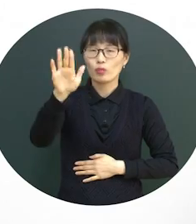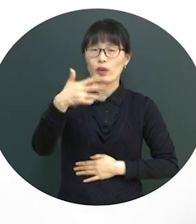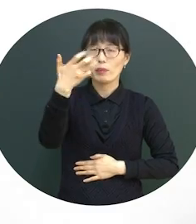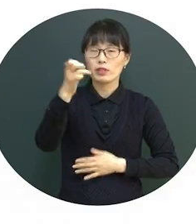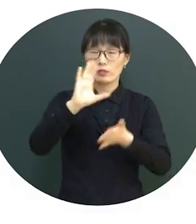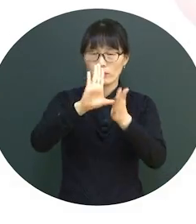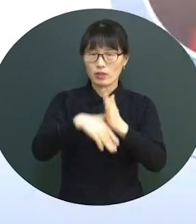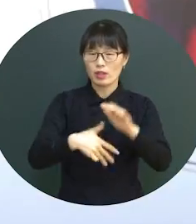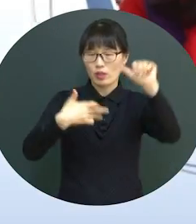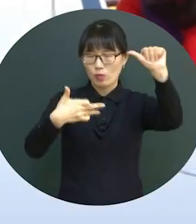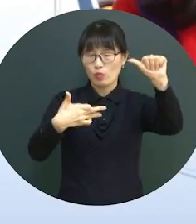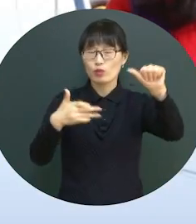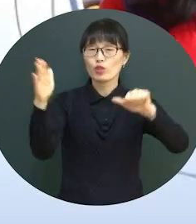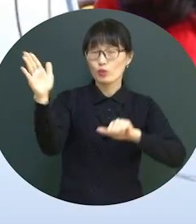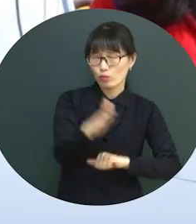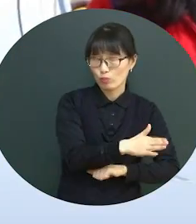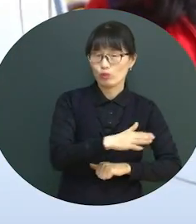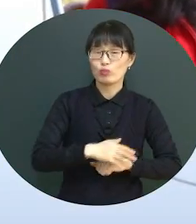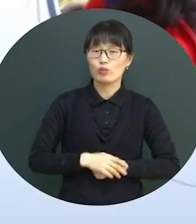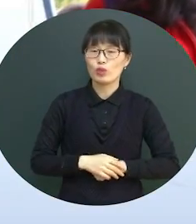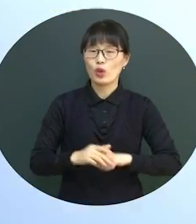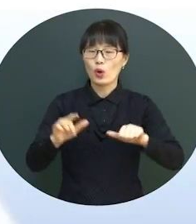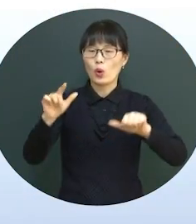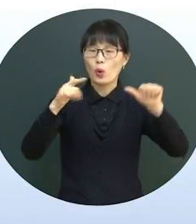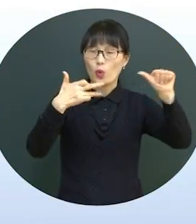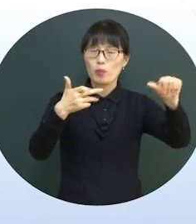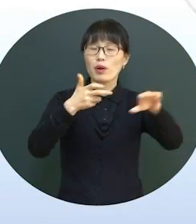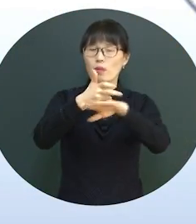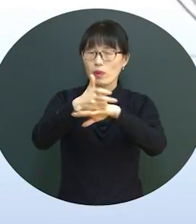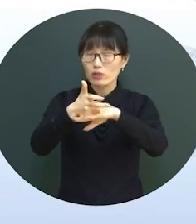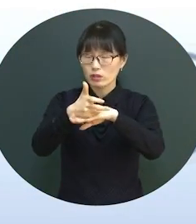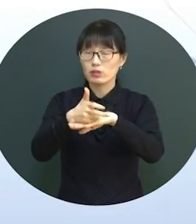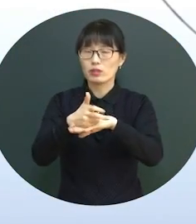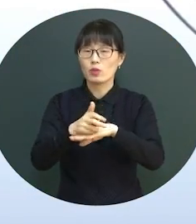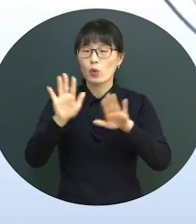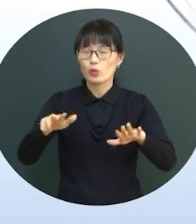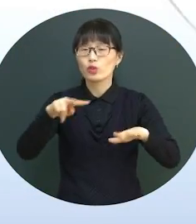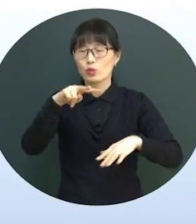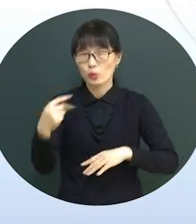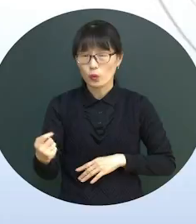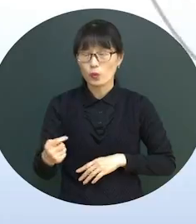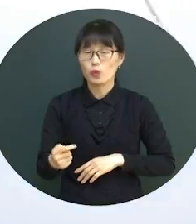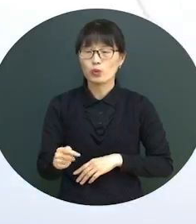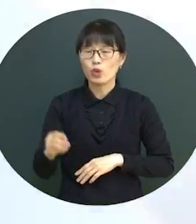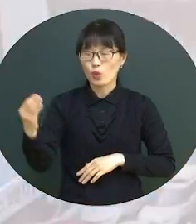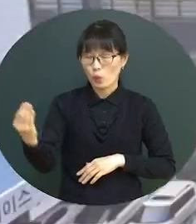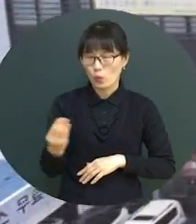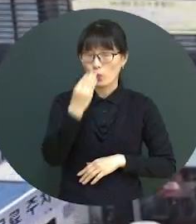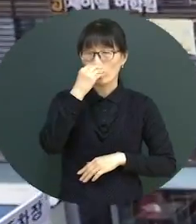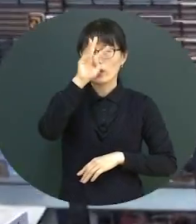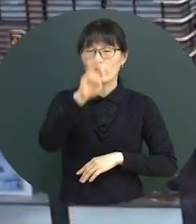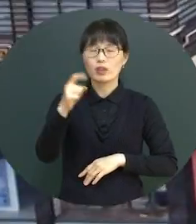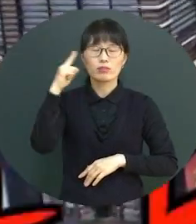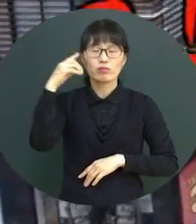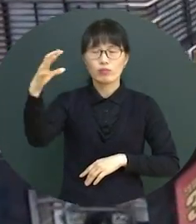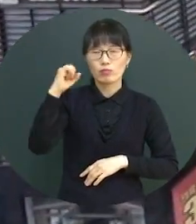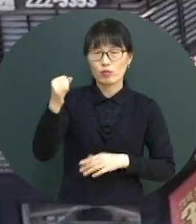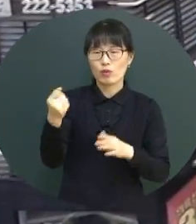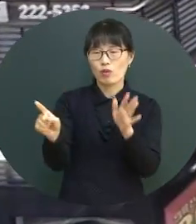1980년 5월 18일 이후 5.18 버스는 오늘도 고귀한 광주 정신을